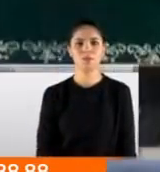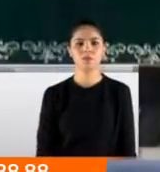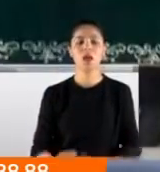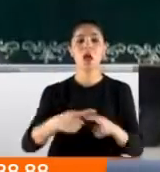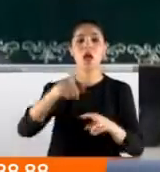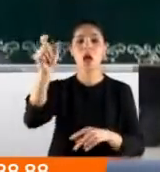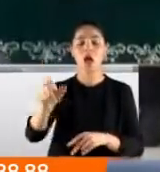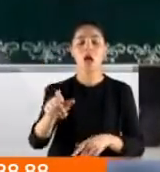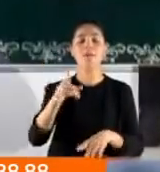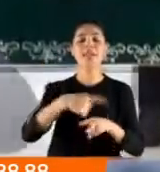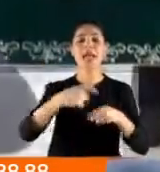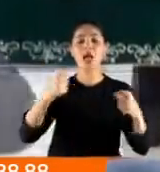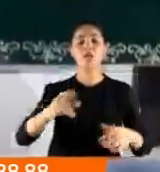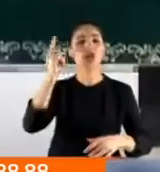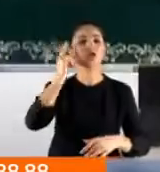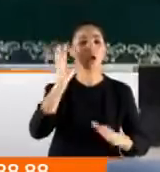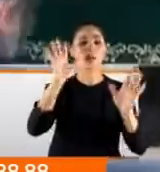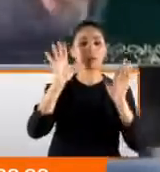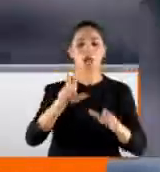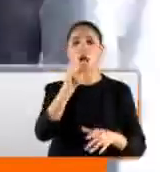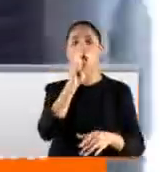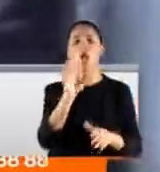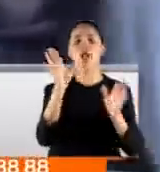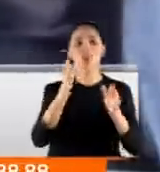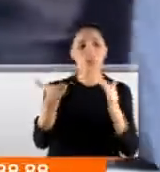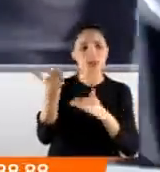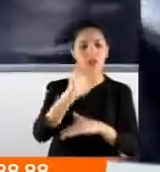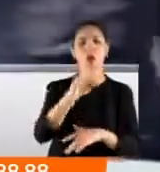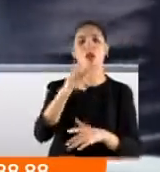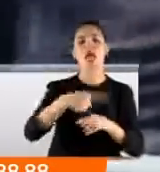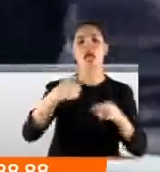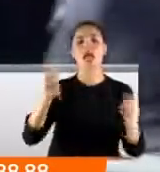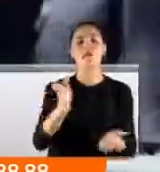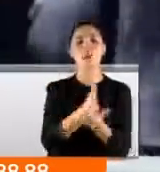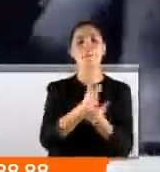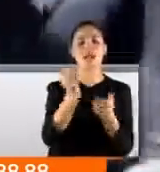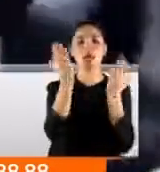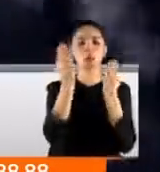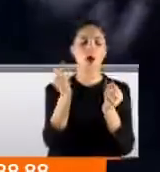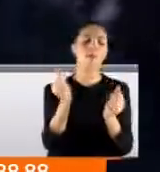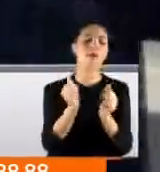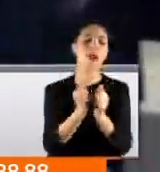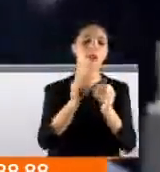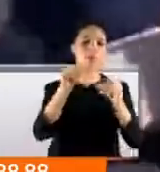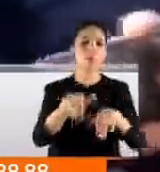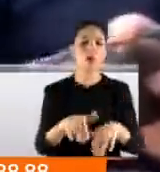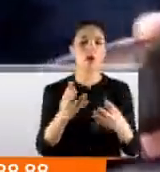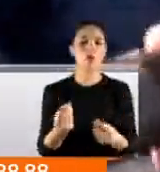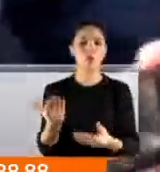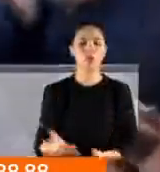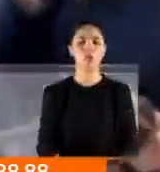Ahmet Kekeç Eyüp Sultan Camii'nde kılınan öğle namazının ardından Eyüp Sultan mezarlığında dualarla toprağa verildi.